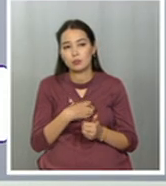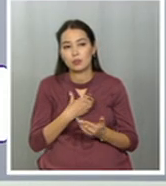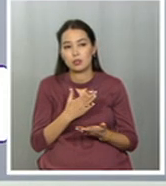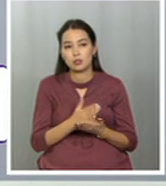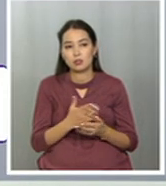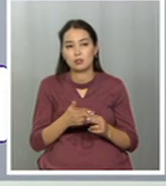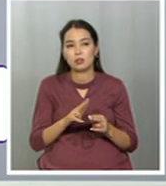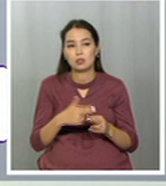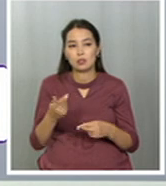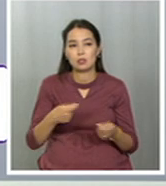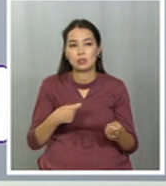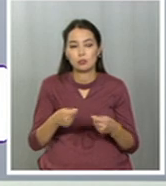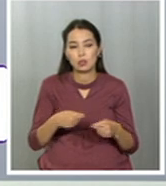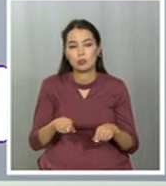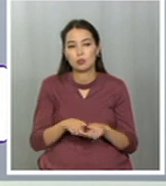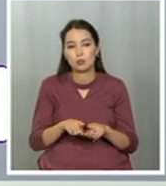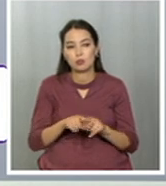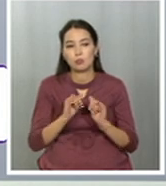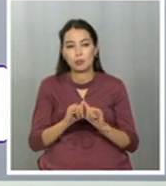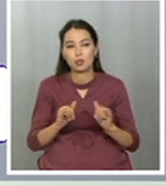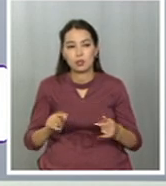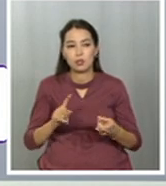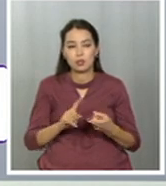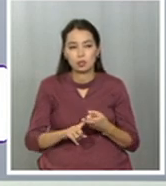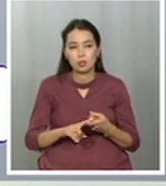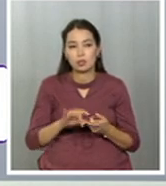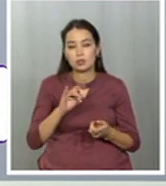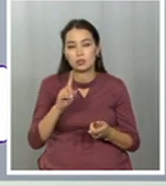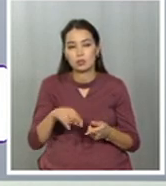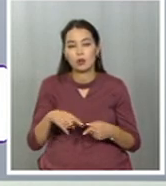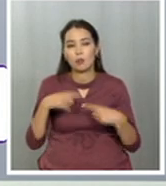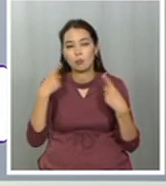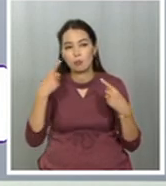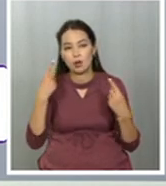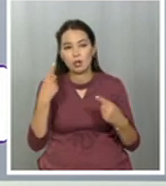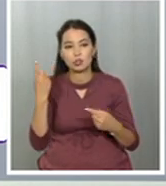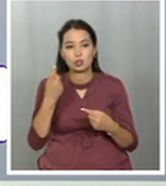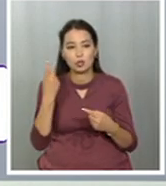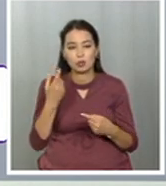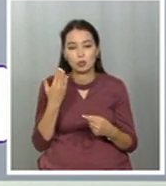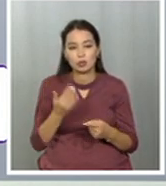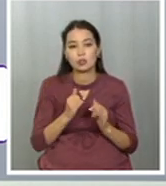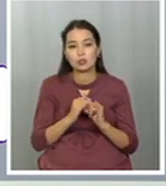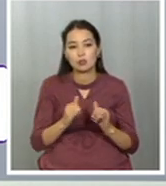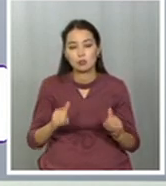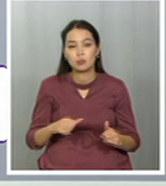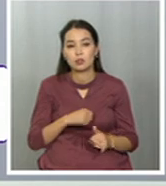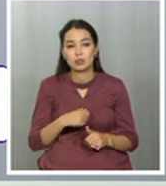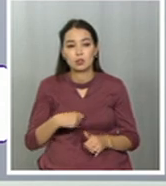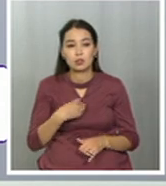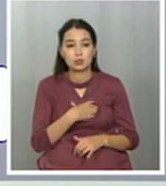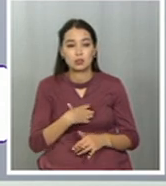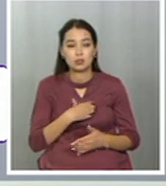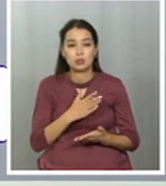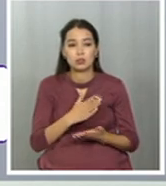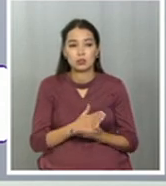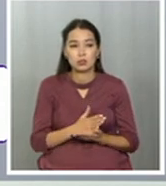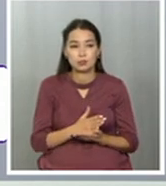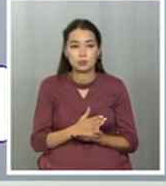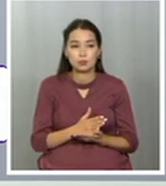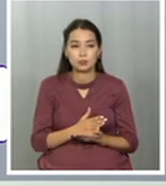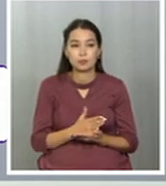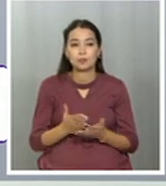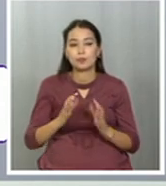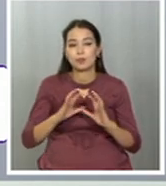сауда байланыстарын дамытуға және сонымен бірге балық шаруашылығын дамытуға өз септігін тигізеді. Ал енді